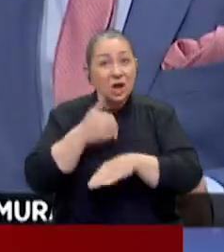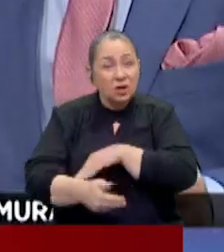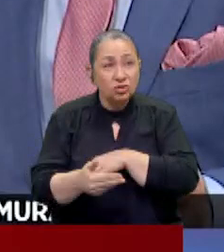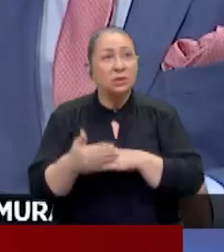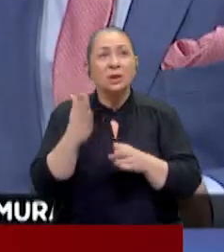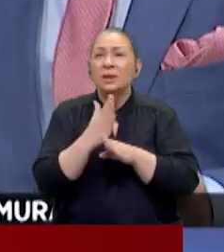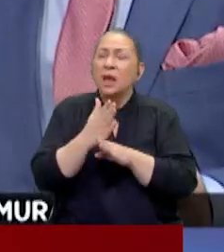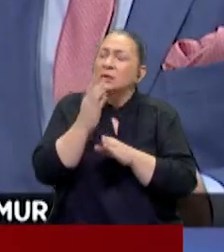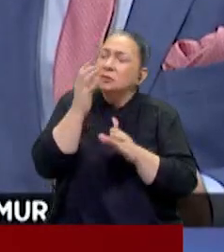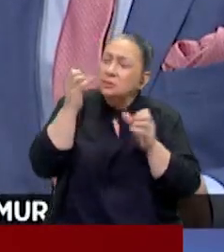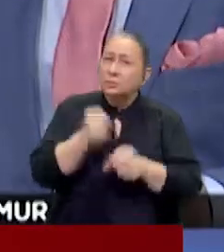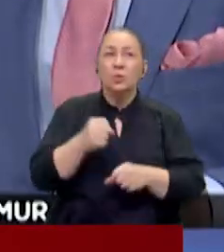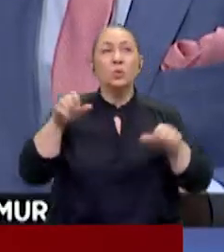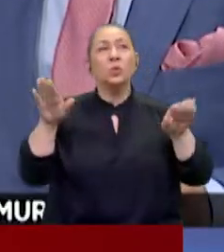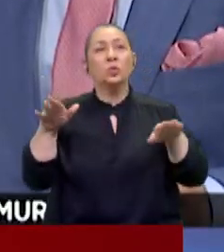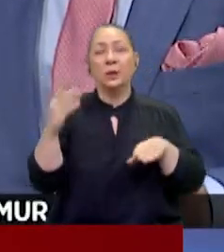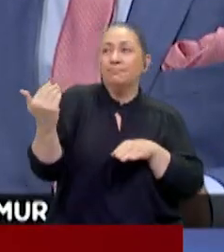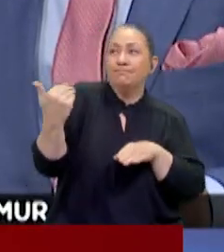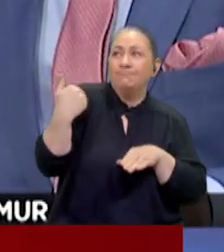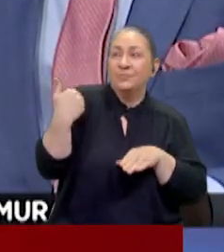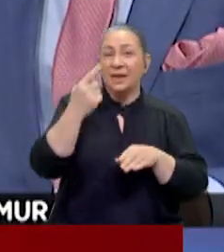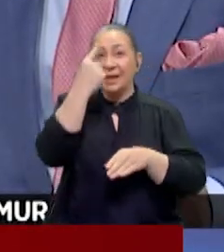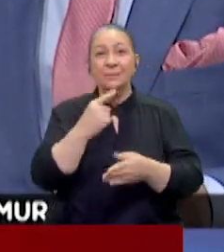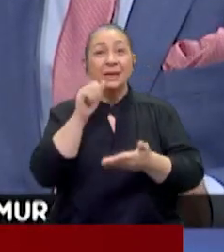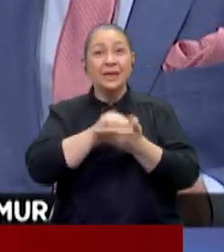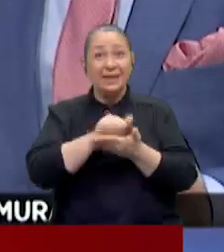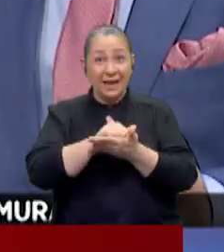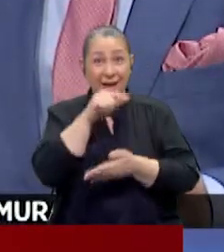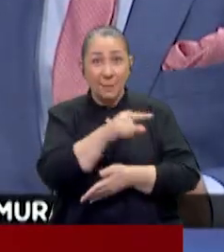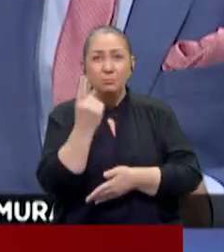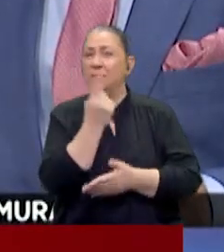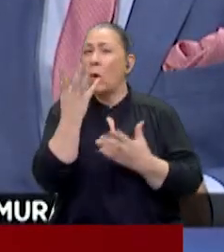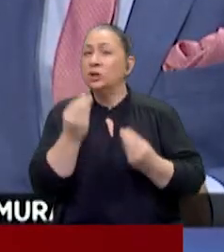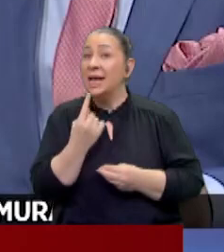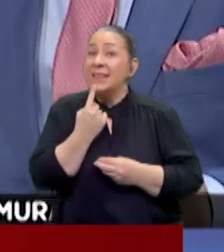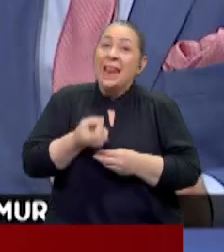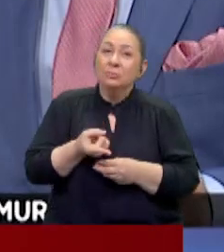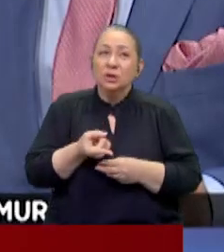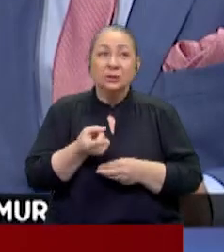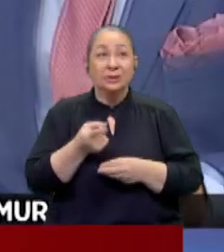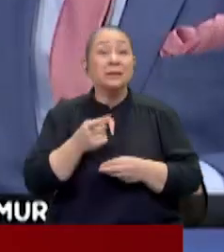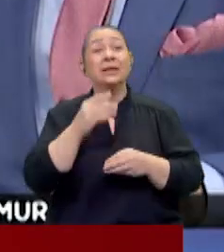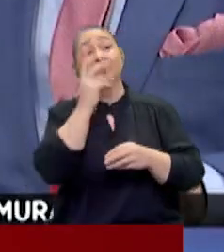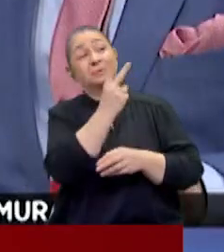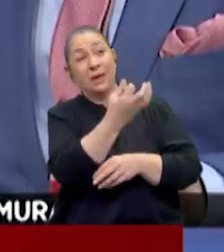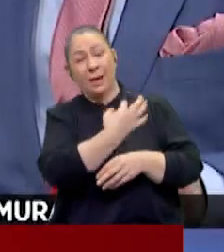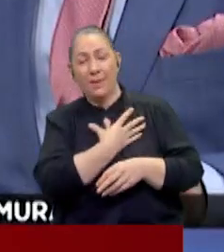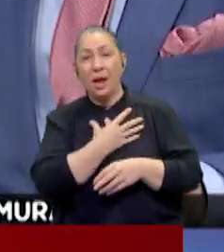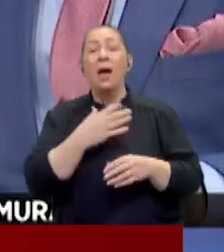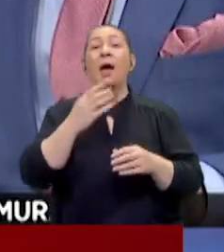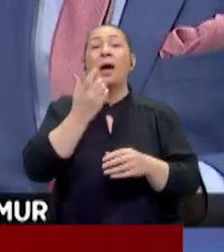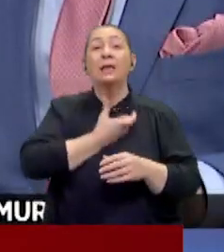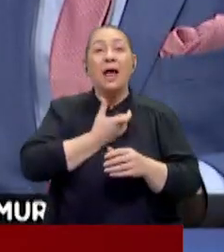ısrarla soruyorsun resmi gazeteyi? Kuşlar bir şey söyledi. Resmi gazete de bir şey olacak denilmiş. Öyle mi? Kulis bilgileri. Adalet